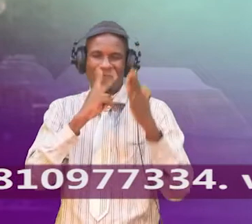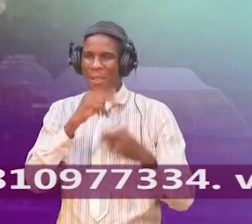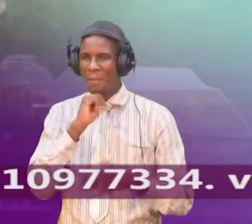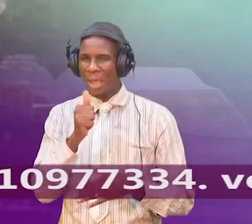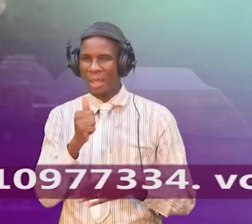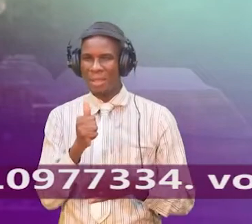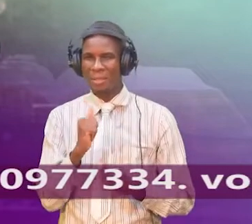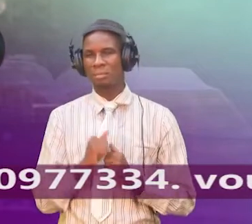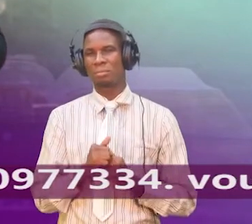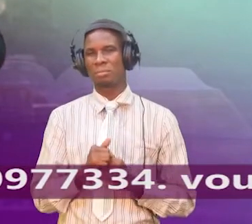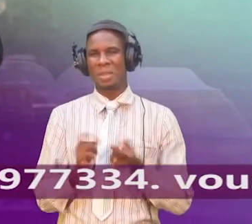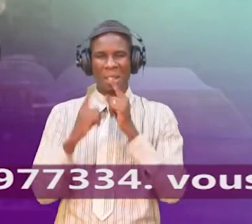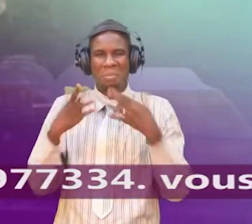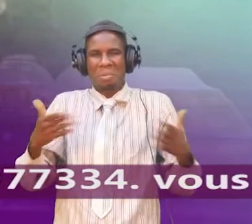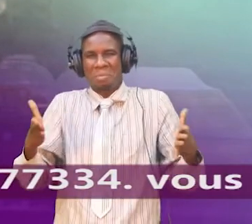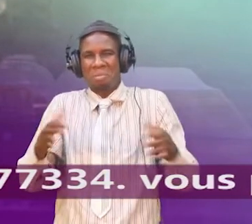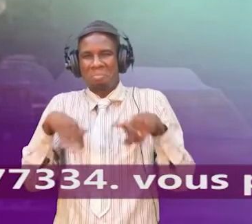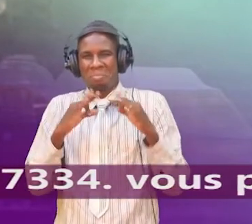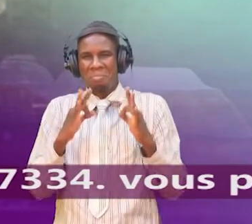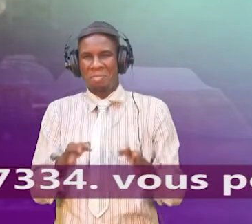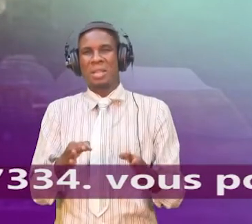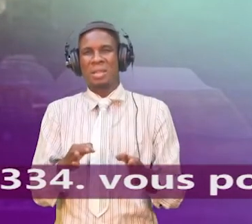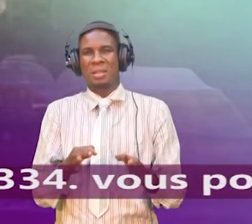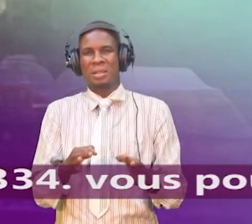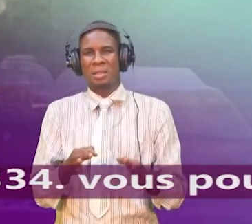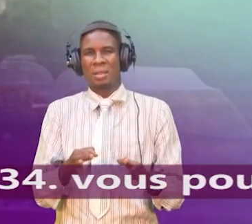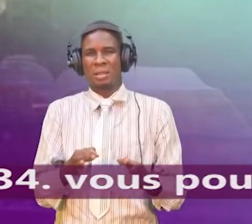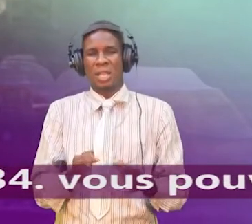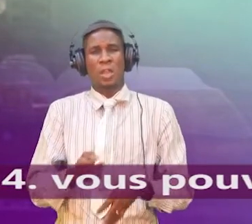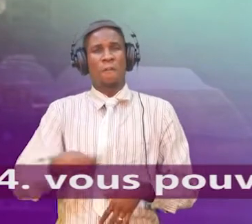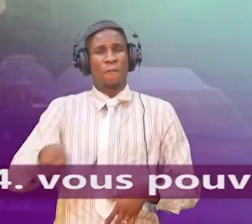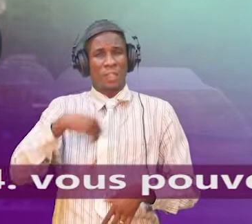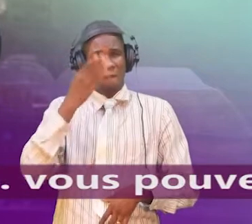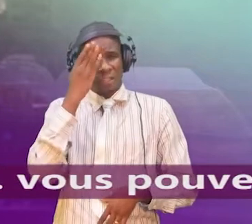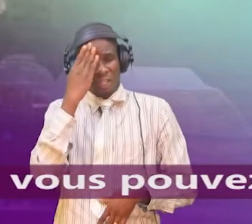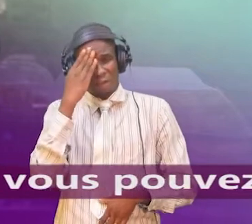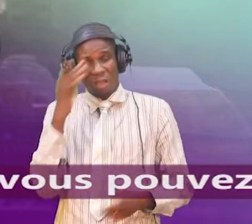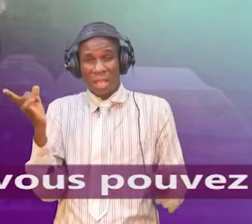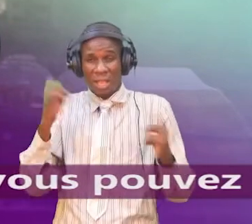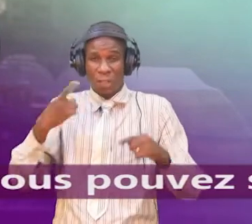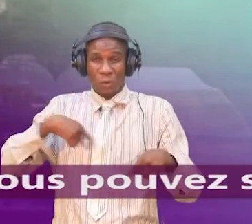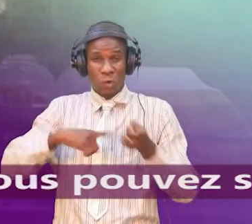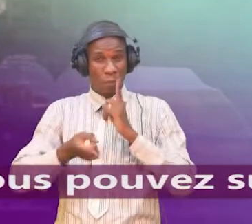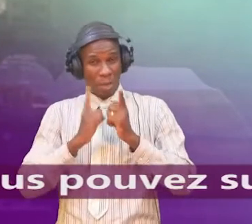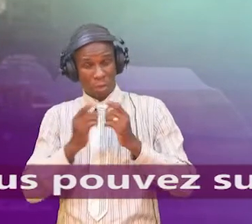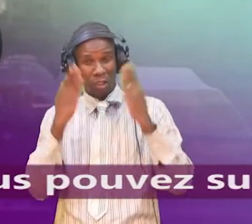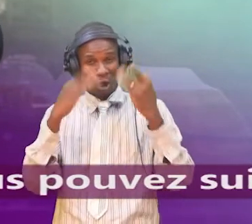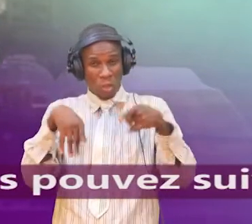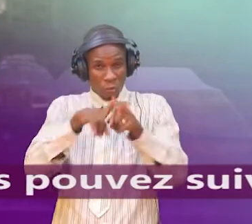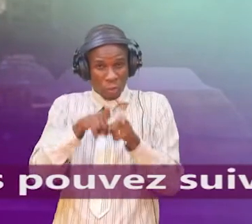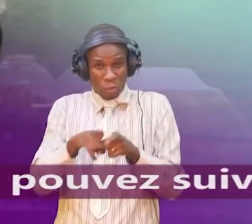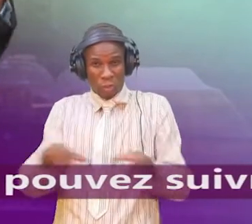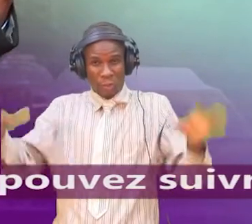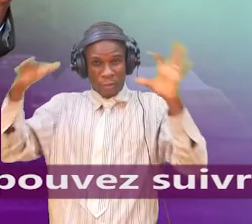bazali koloba. Mpe mingi mingi sengeli koyeba ete tango tozali kolobela na ntina ya nzambe,